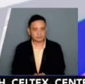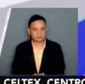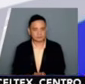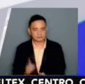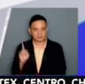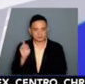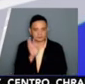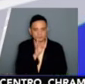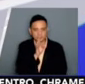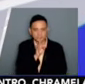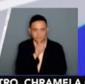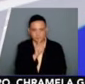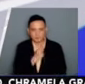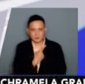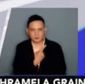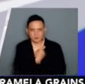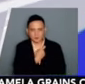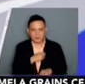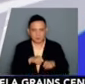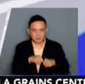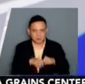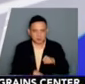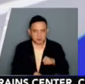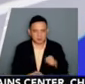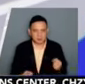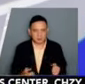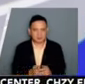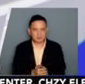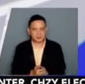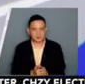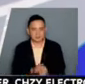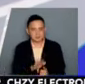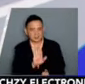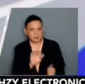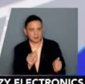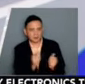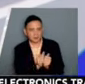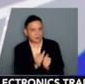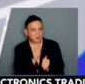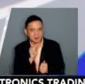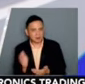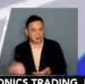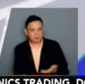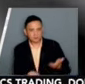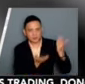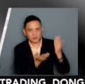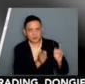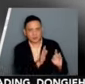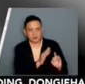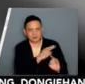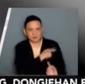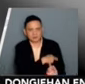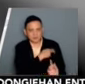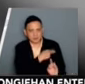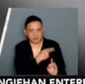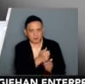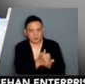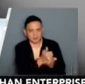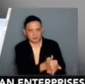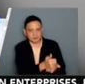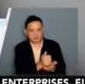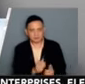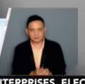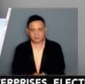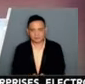nandoon na kasama niya tapos hindi man lang niya tinakbo sa ospital para sana masurvive man lang pinag-iisipan pa ng